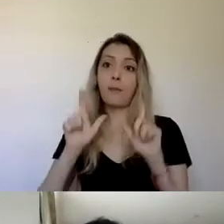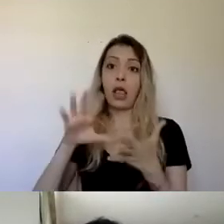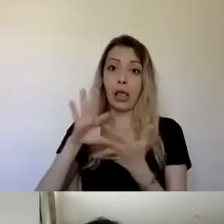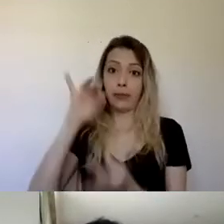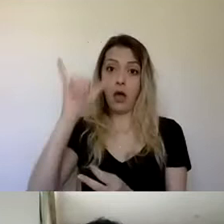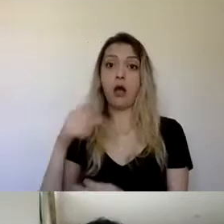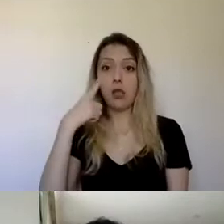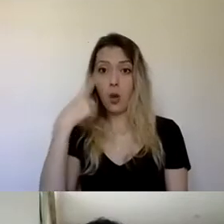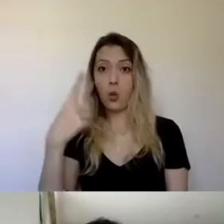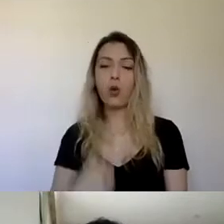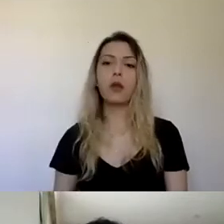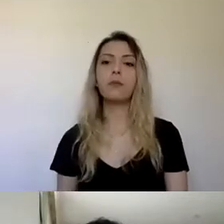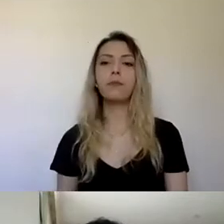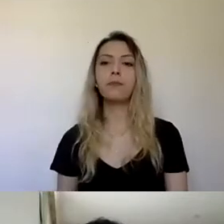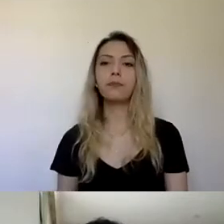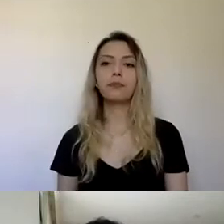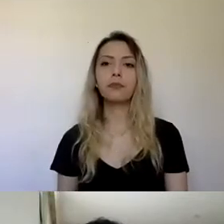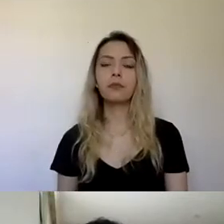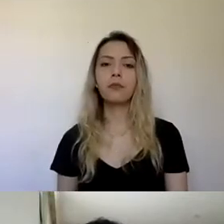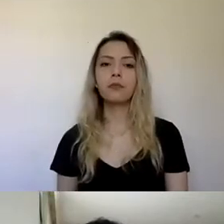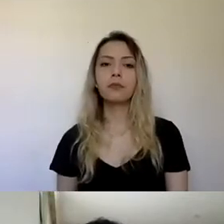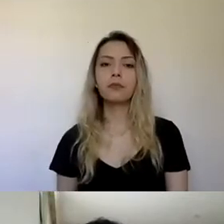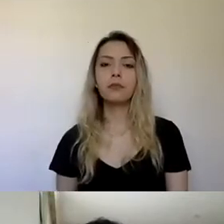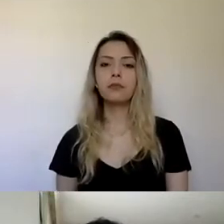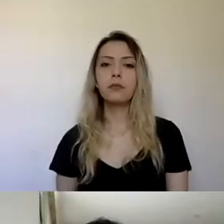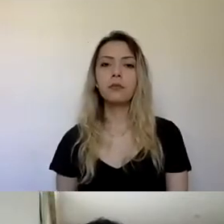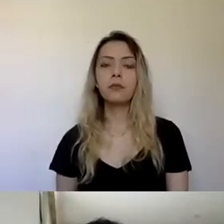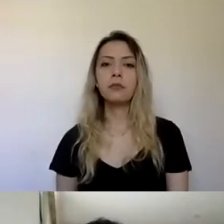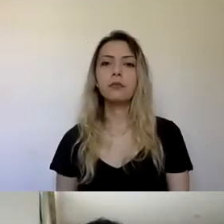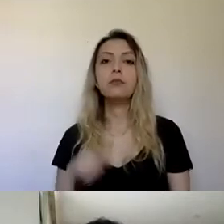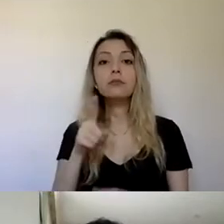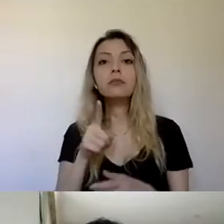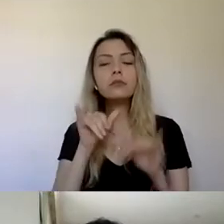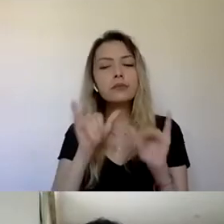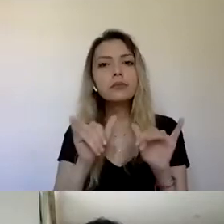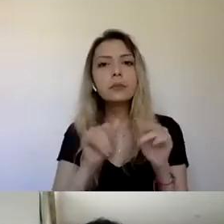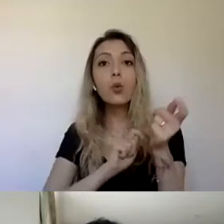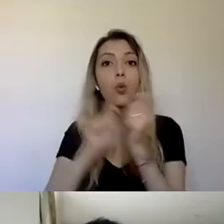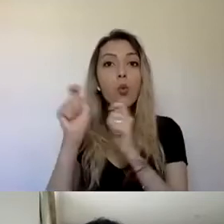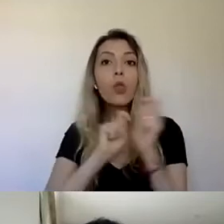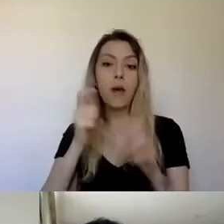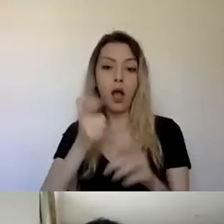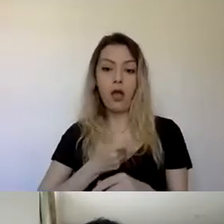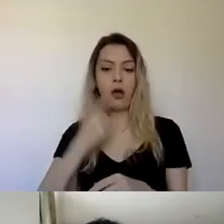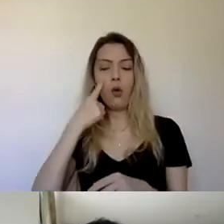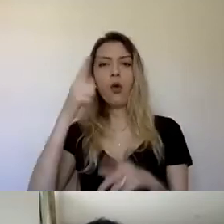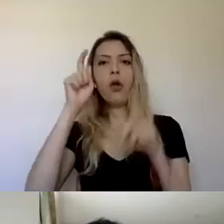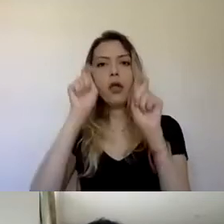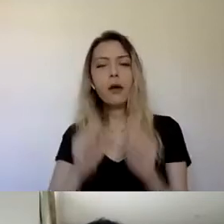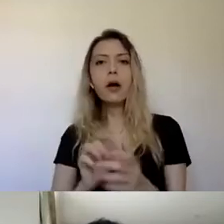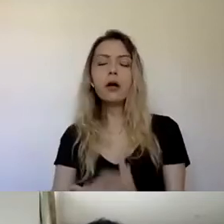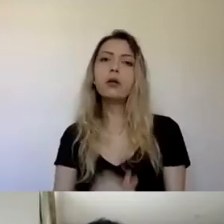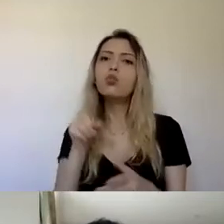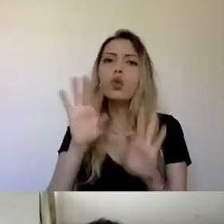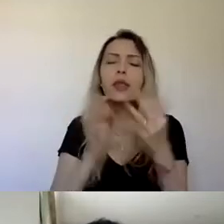aslında bir taraftan da yine paralel olarak da uygular yasalarını. Kendisi uygular. Bunu nasıl